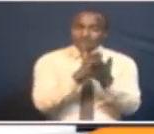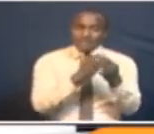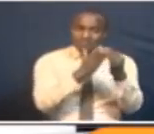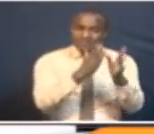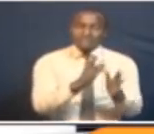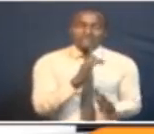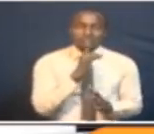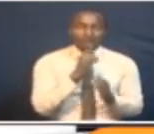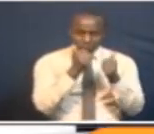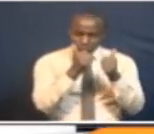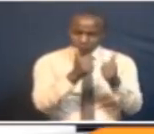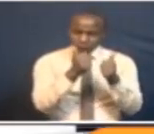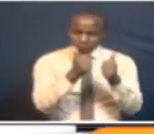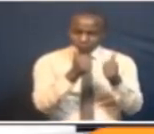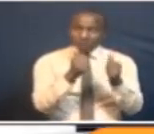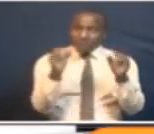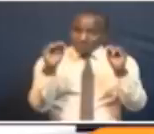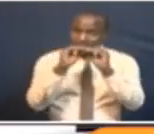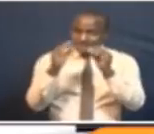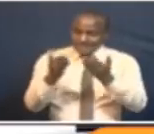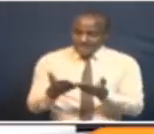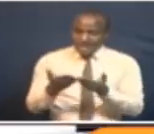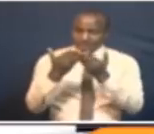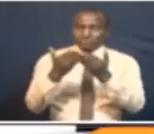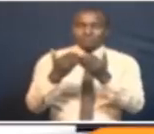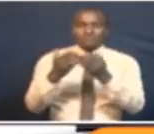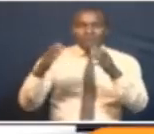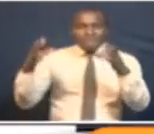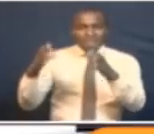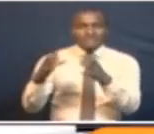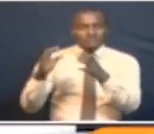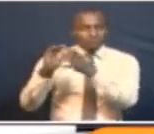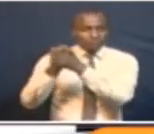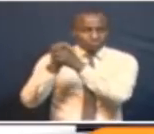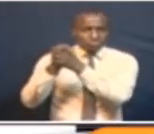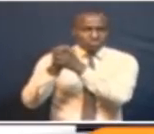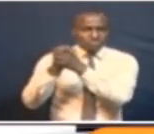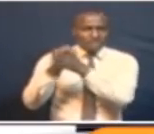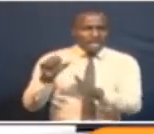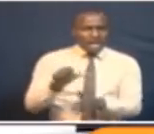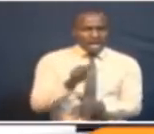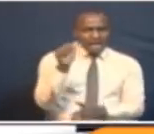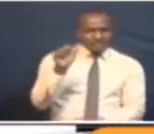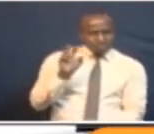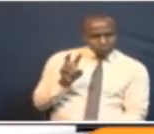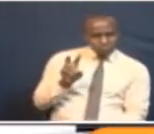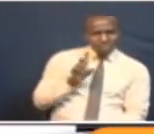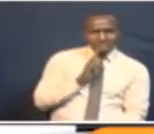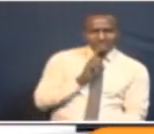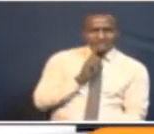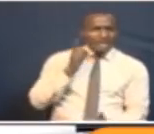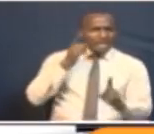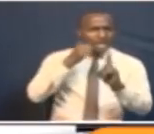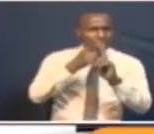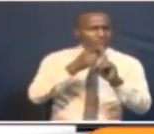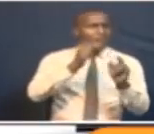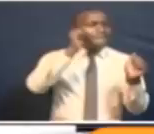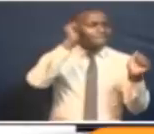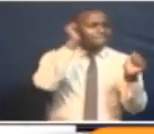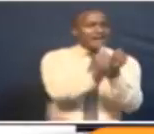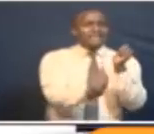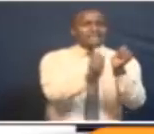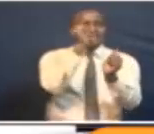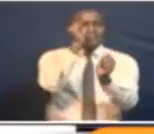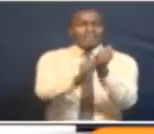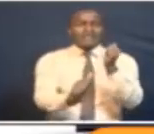zenye manufaa chamani. Hata hivyo, kwa baadhi ya wanasiasa wa chama hicho cha Jubilee, huenda ni mkutano unaolenga kuadhibu wale